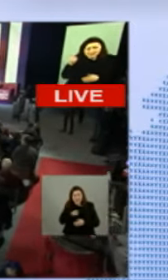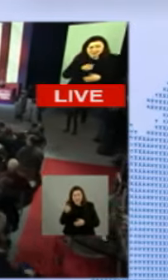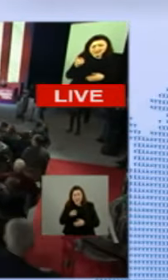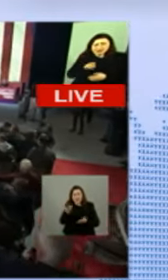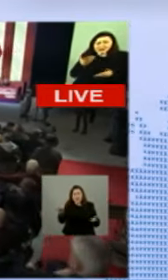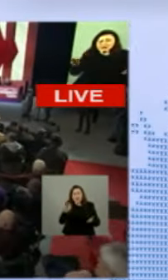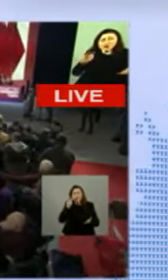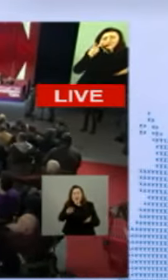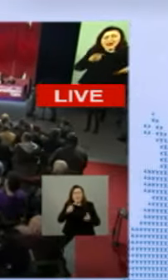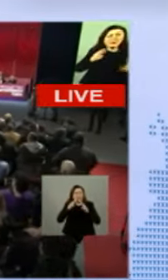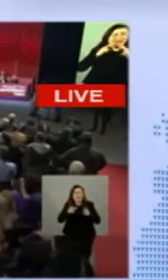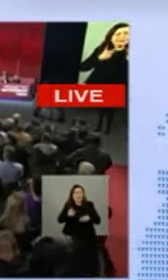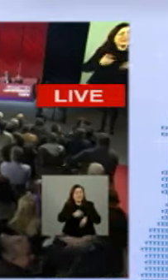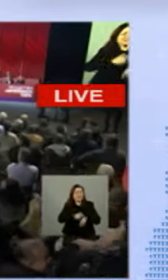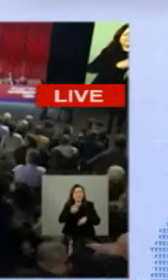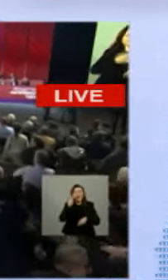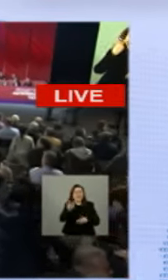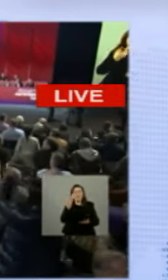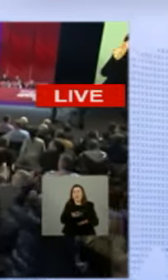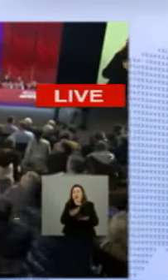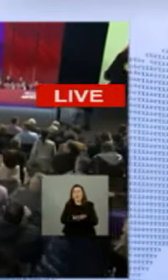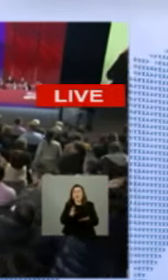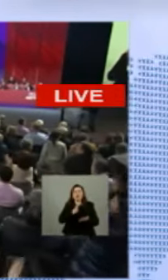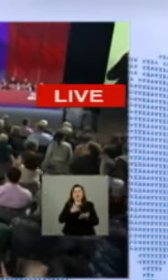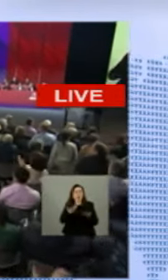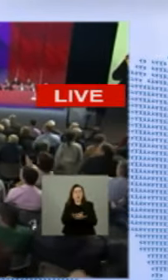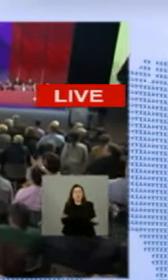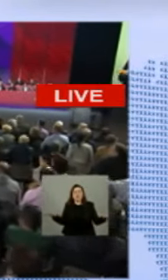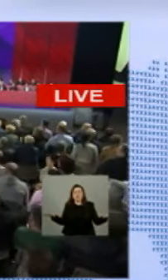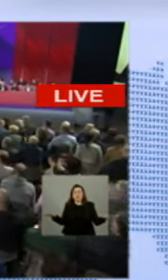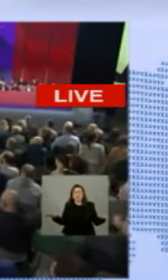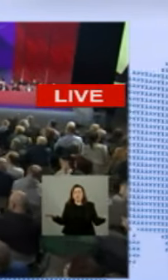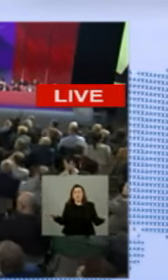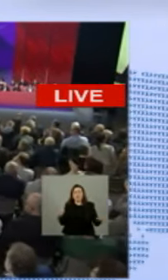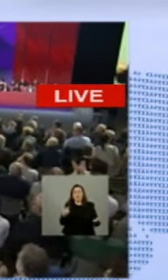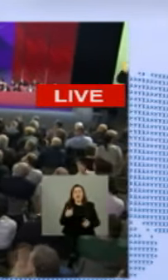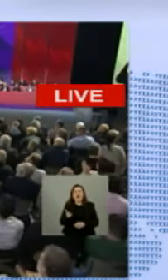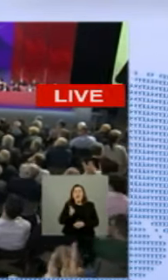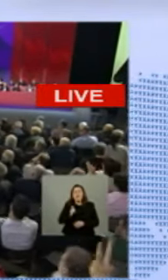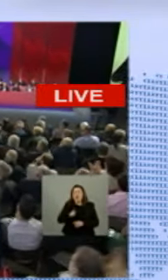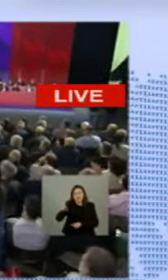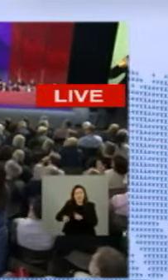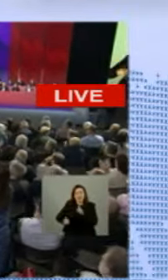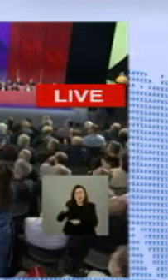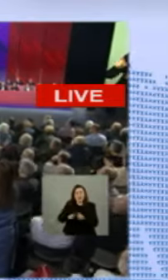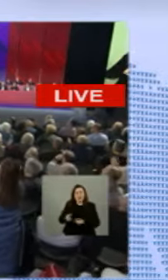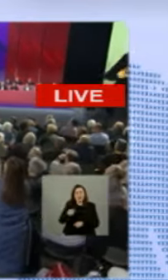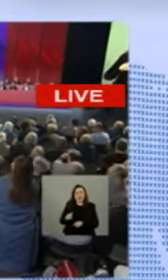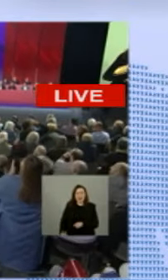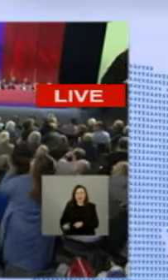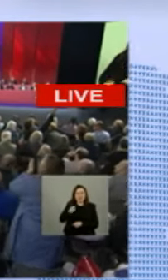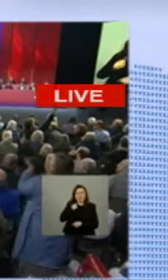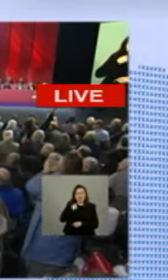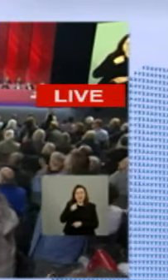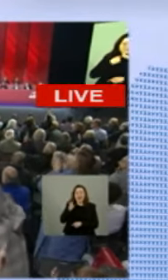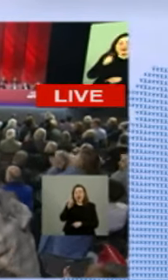η πρωτοβουλία ασφαλώς έχει μία βάση. Συγγνώμη, κύριε Τερζή, για τη διακοπή. Ασφαλώς έχει μία βάση. Συγγνώμη, απλώς...